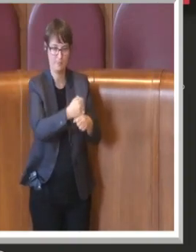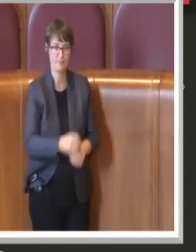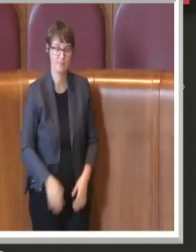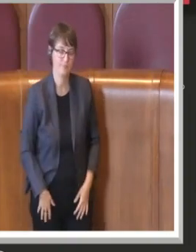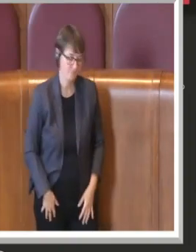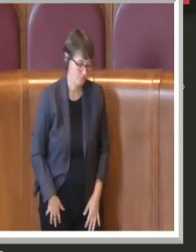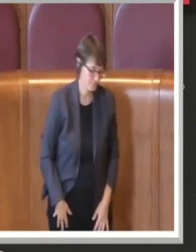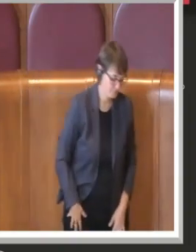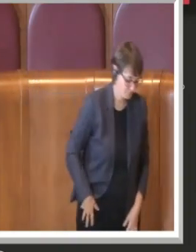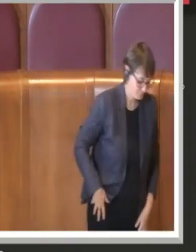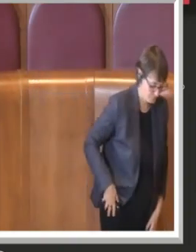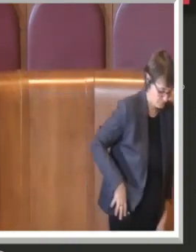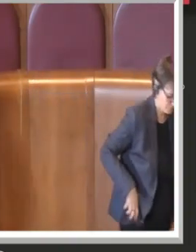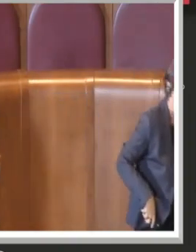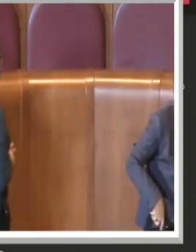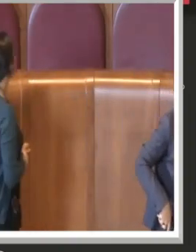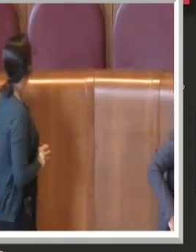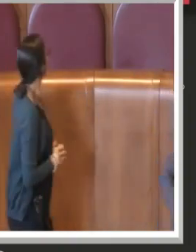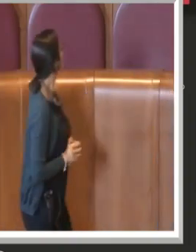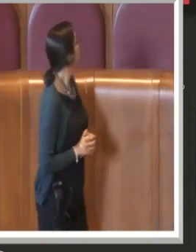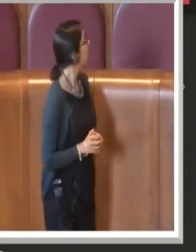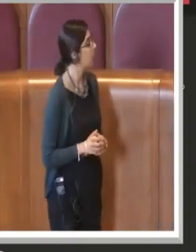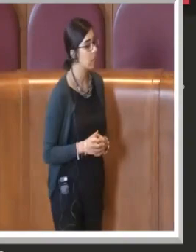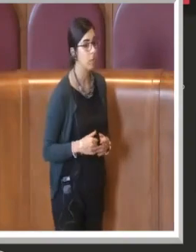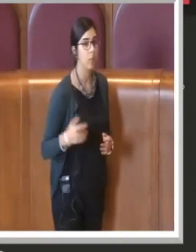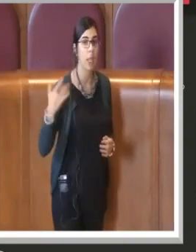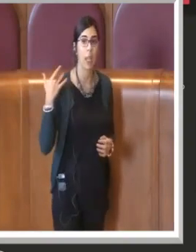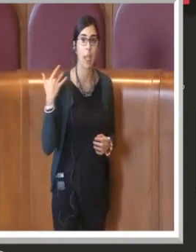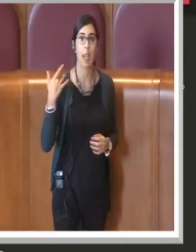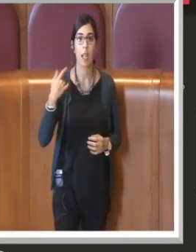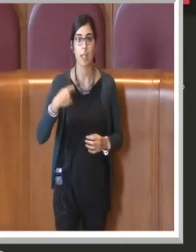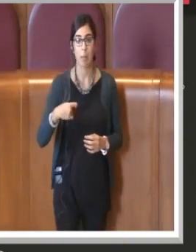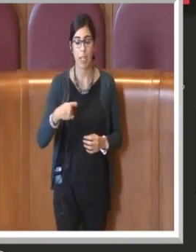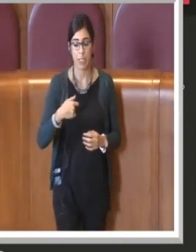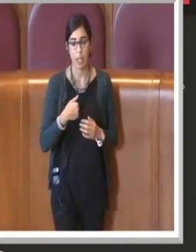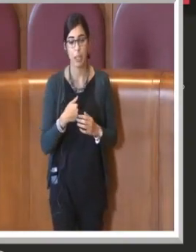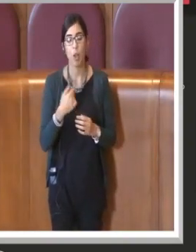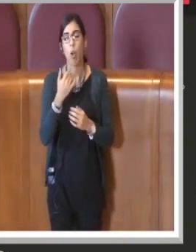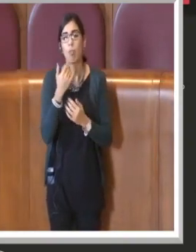Grazie Presidente, io non avrei voluto tornare, insomma,